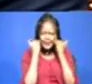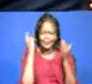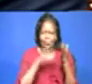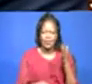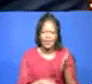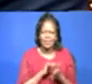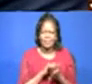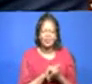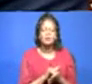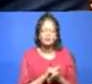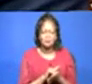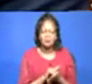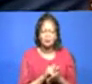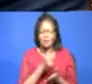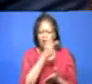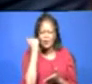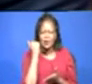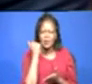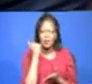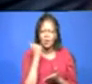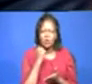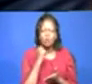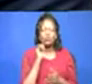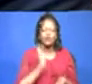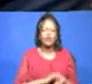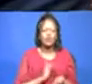that, because it was a good document